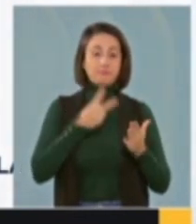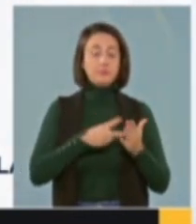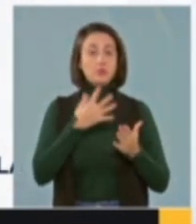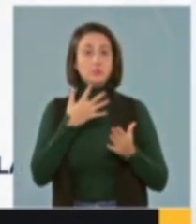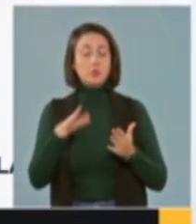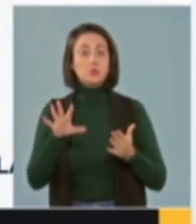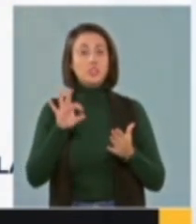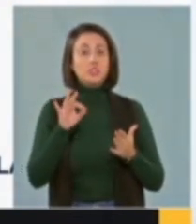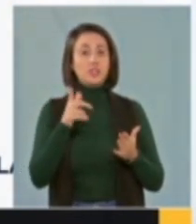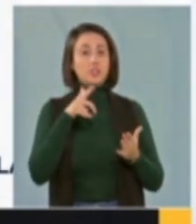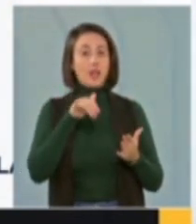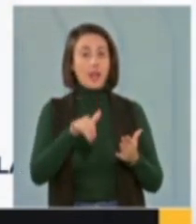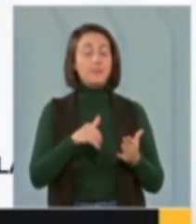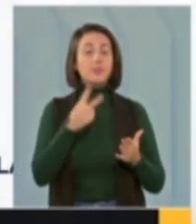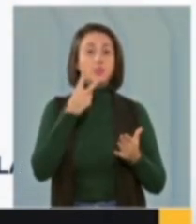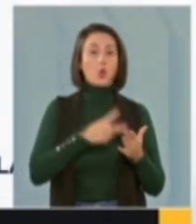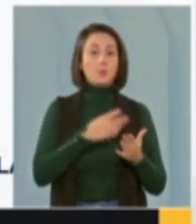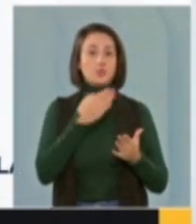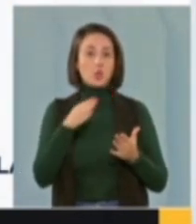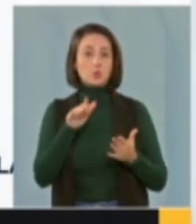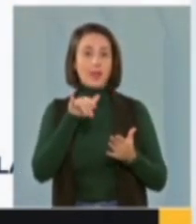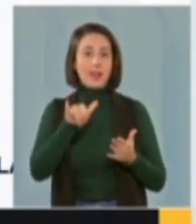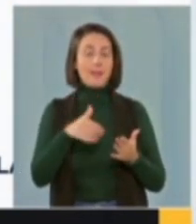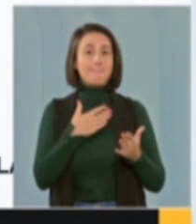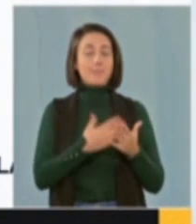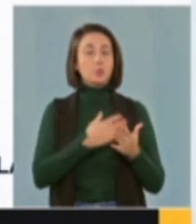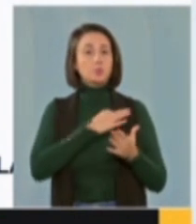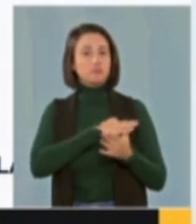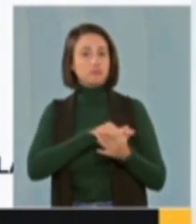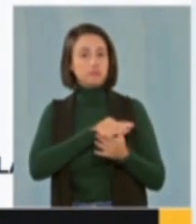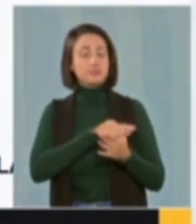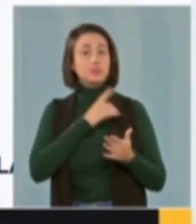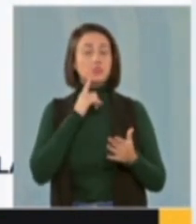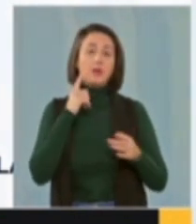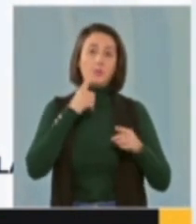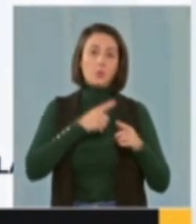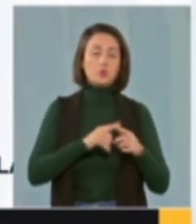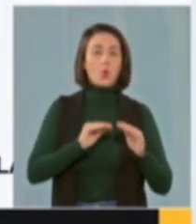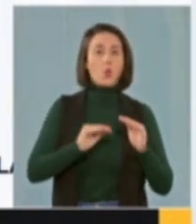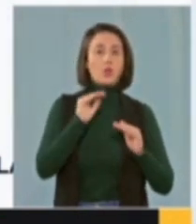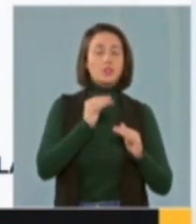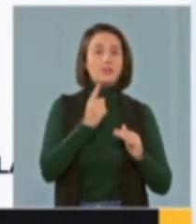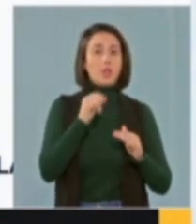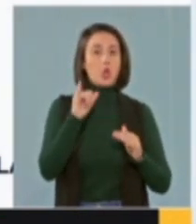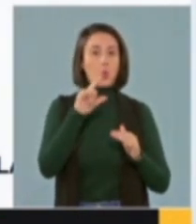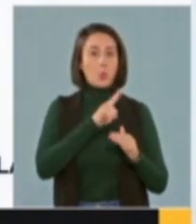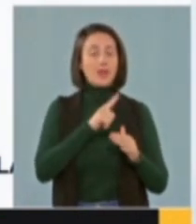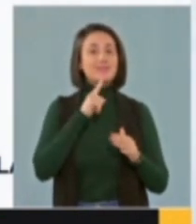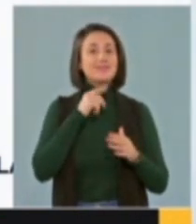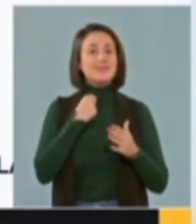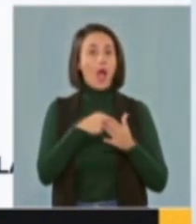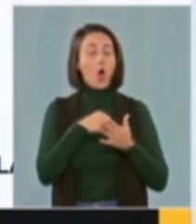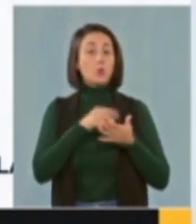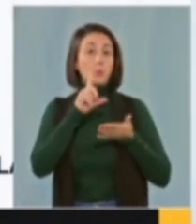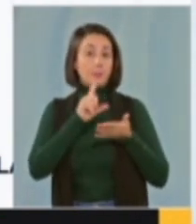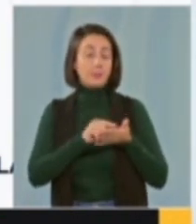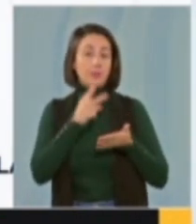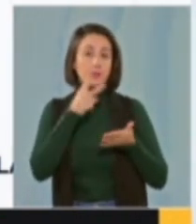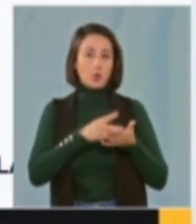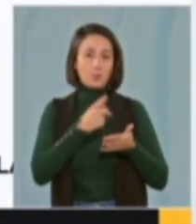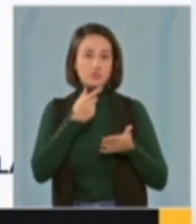550 RON și la 2600 RON pentru studii superioare și încă o creștere de la 1 iulie a salariului minim la